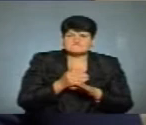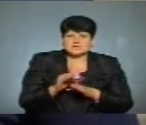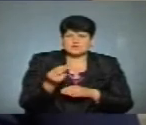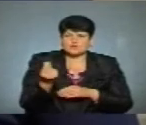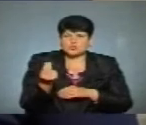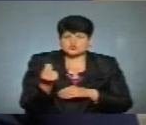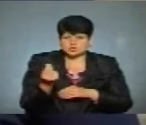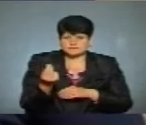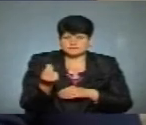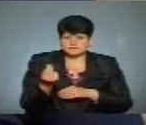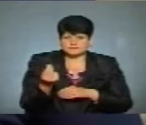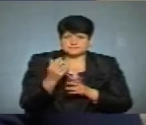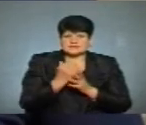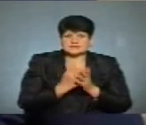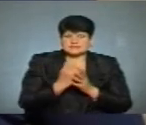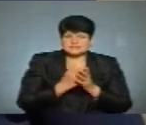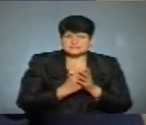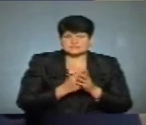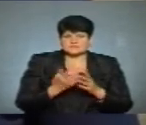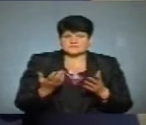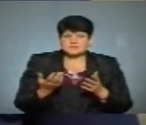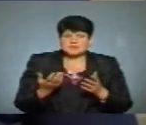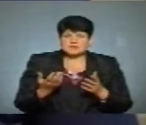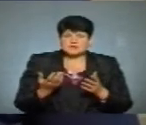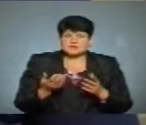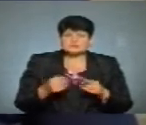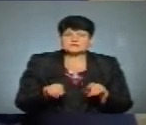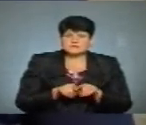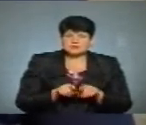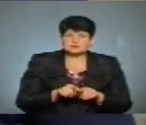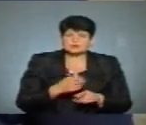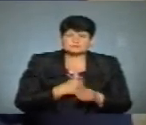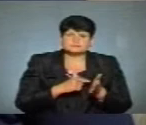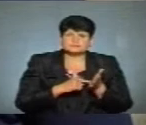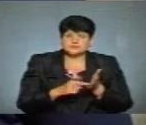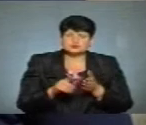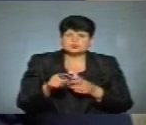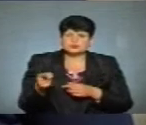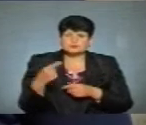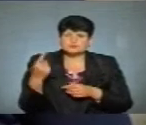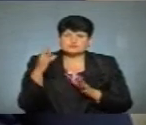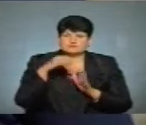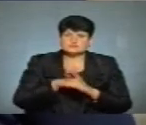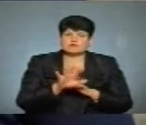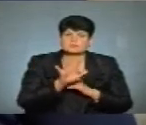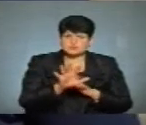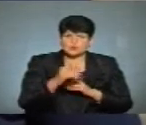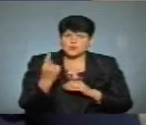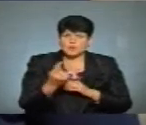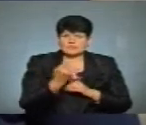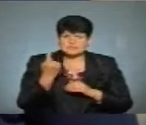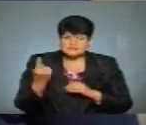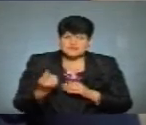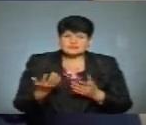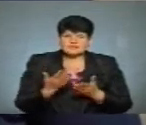коштів з стабілізаційного фонду. Також хотіло би зазначити, що Тернопільська область війшла в п'ятірку тих областей,